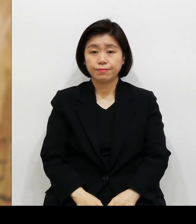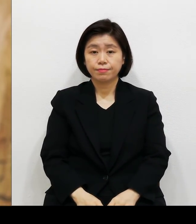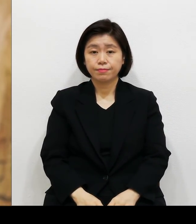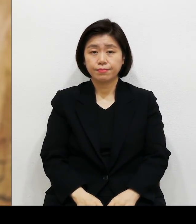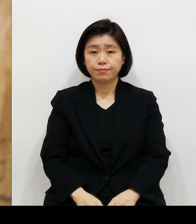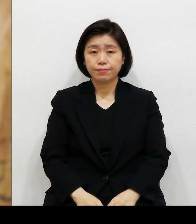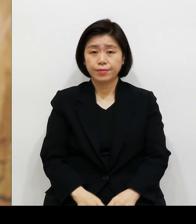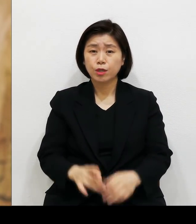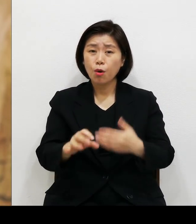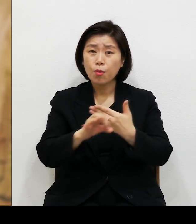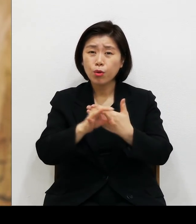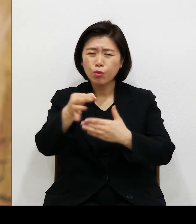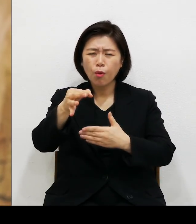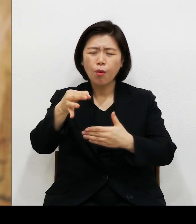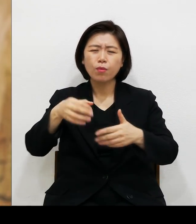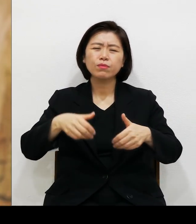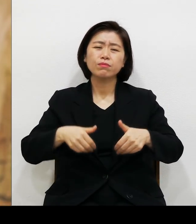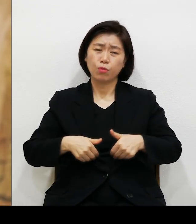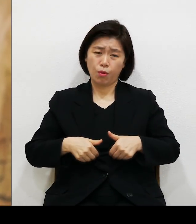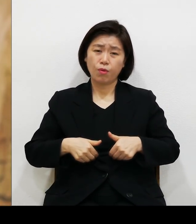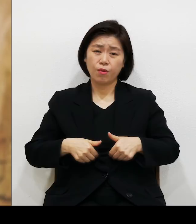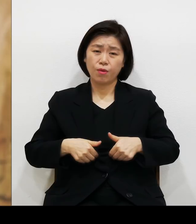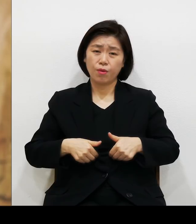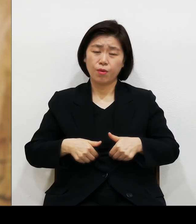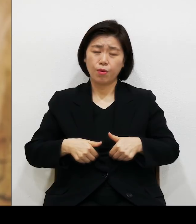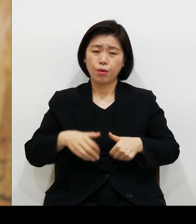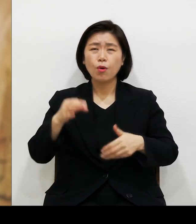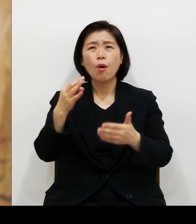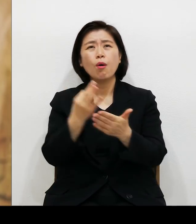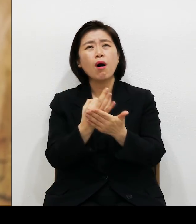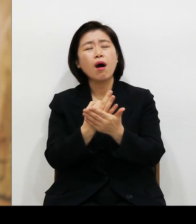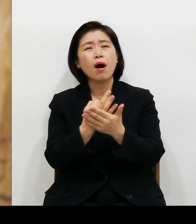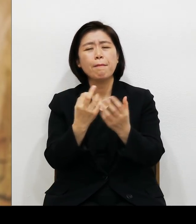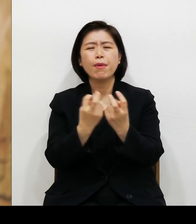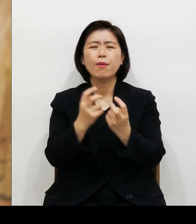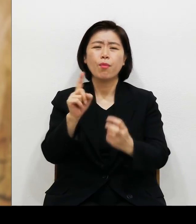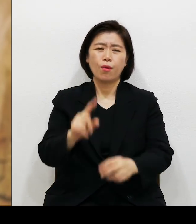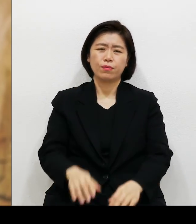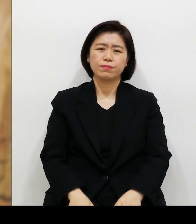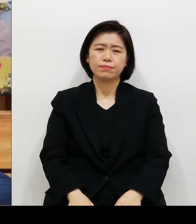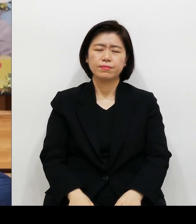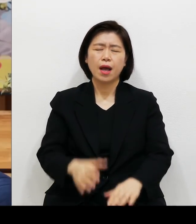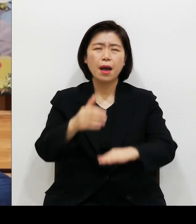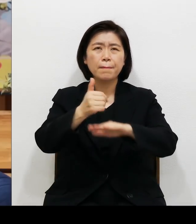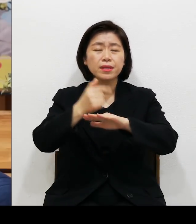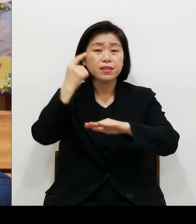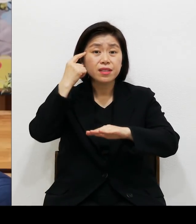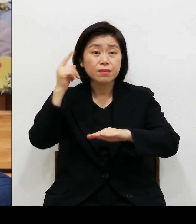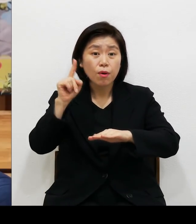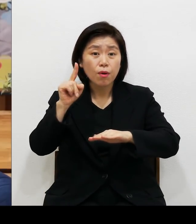그런 돈을 어떻게 만들까? 가 이제 남은 게 구걸밖에 없더라고요.